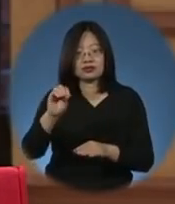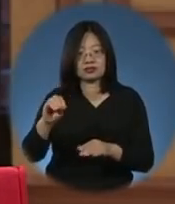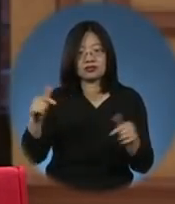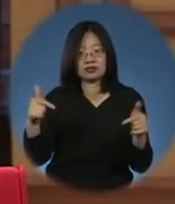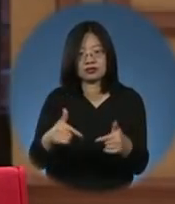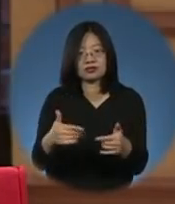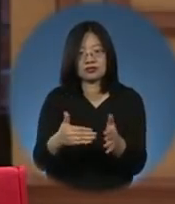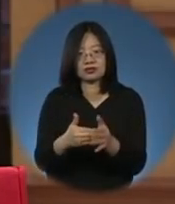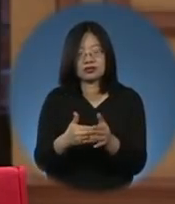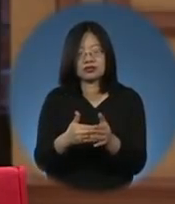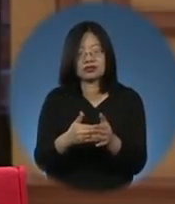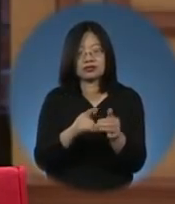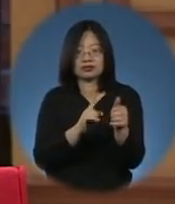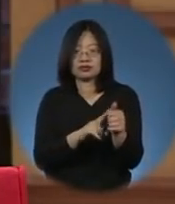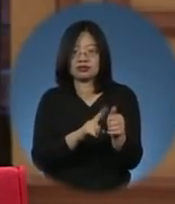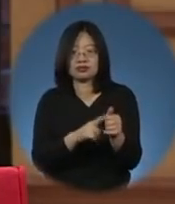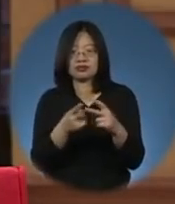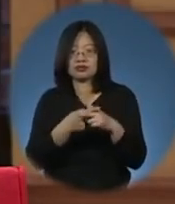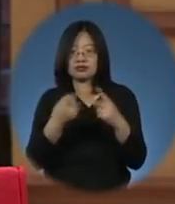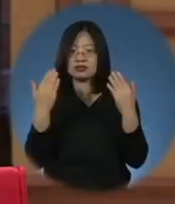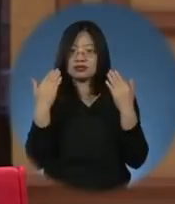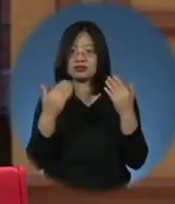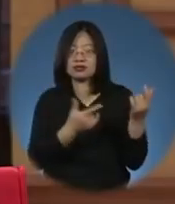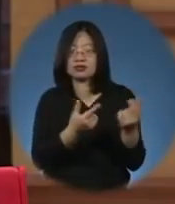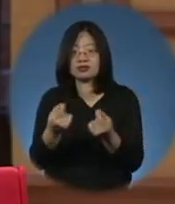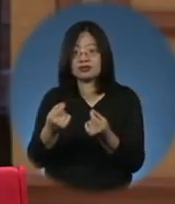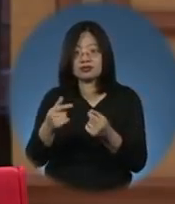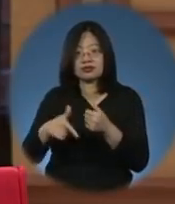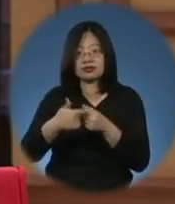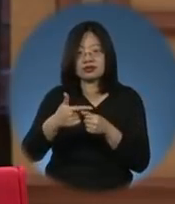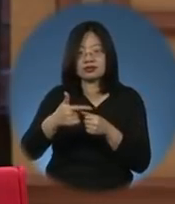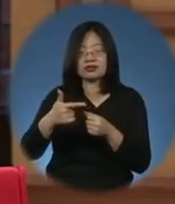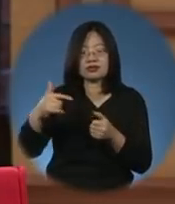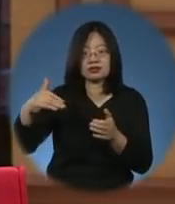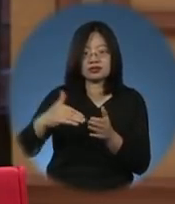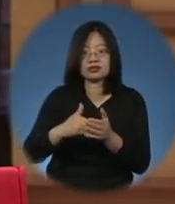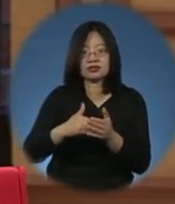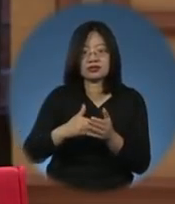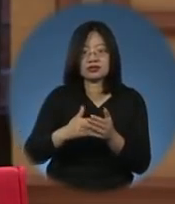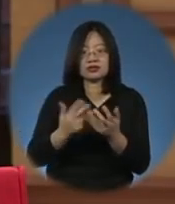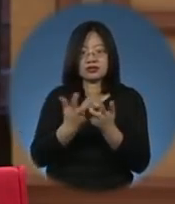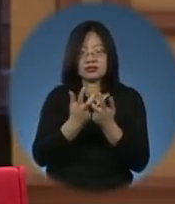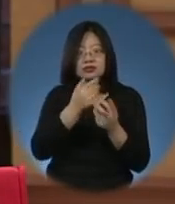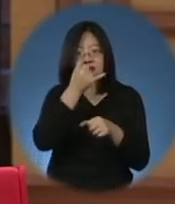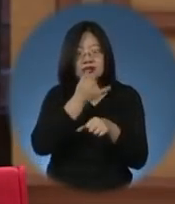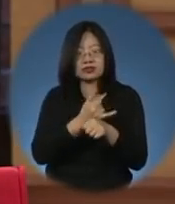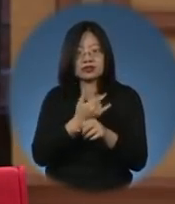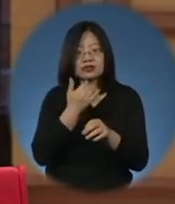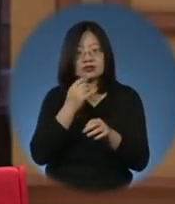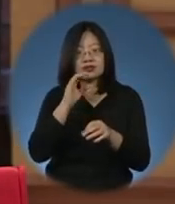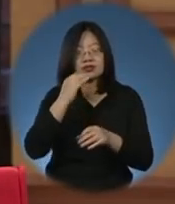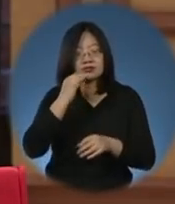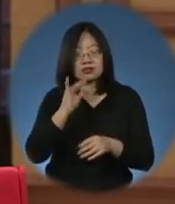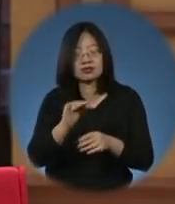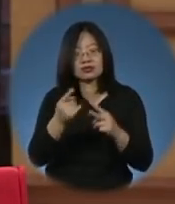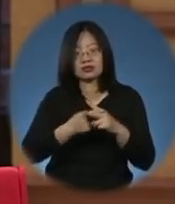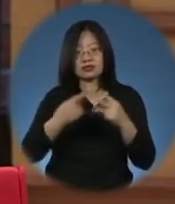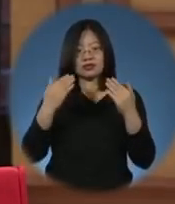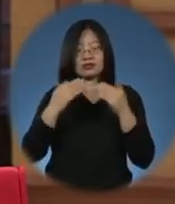줄었어요. 그러면 얘네들이 초등학교가 다 6학년까지 채워진 때가 되면 당연히